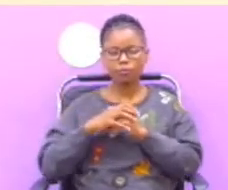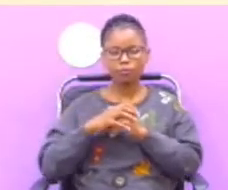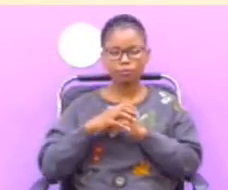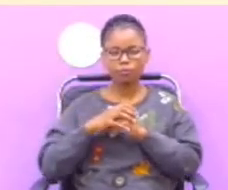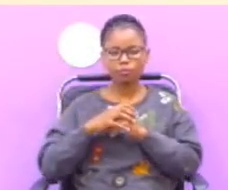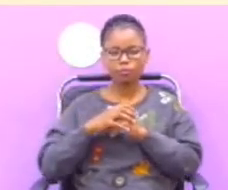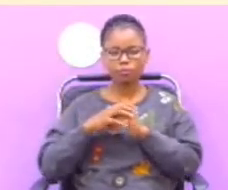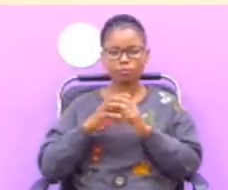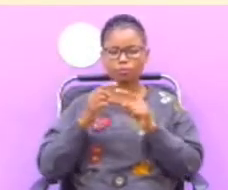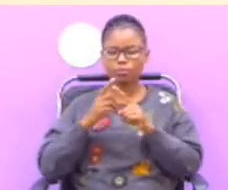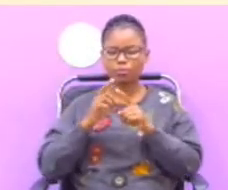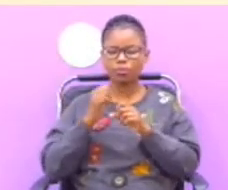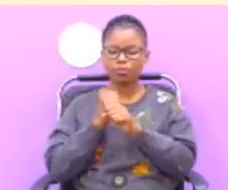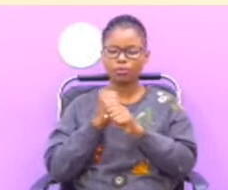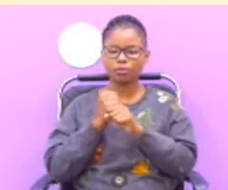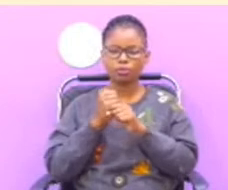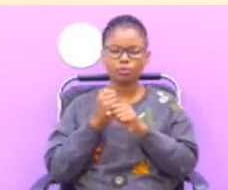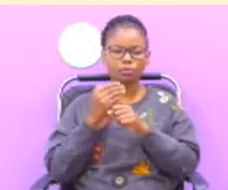None wira watu ho.